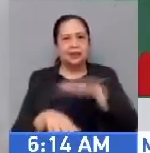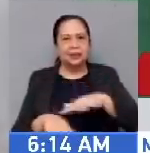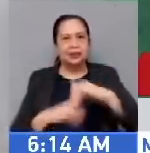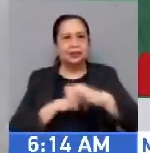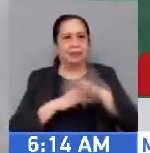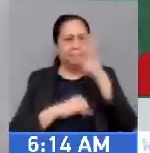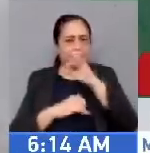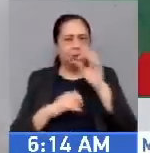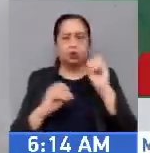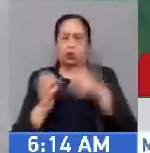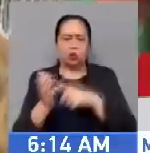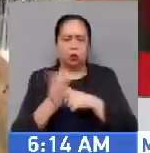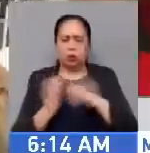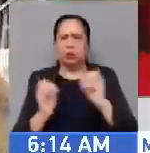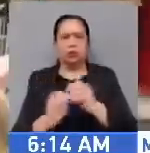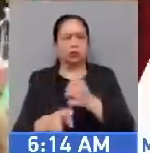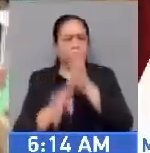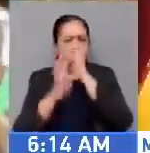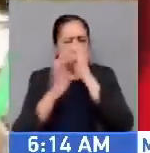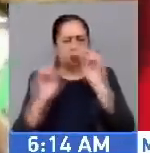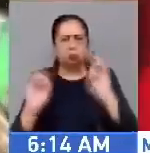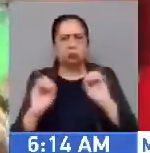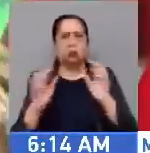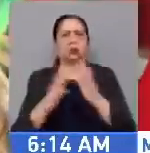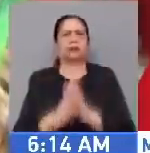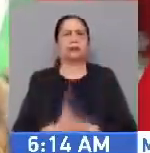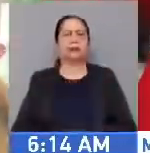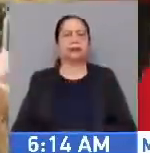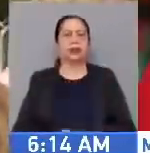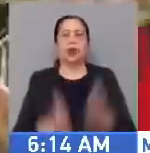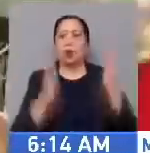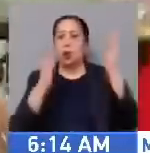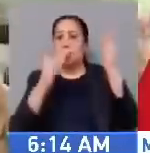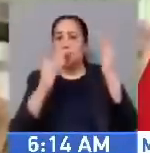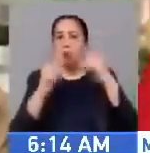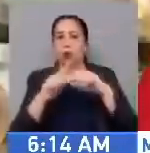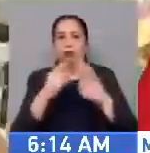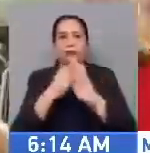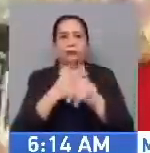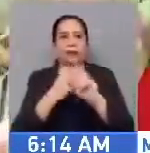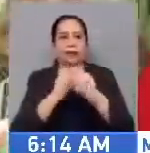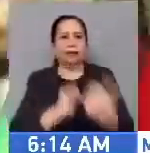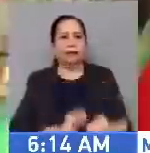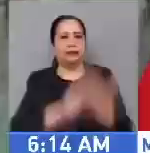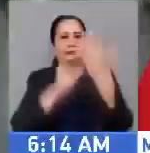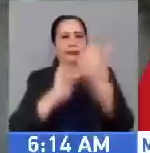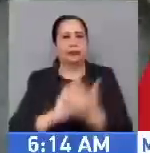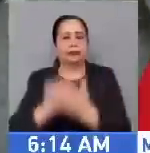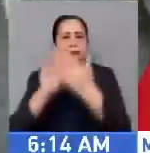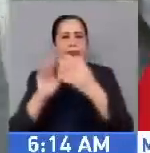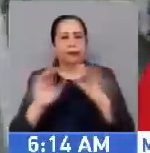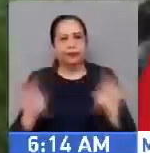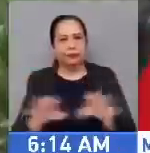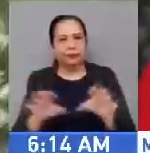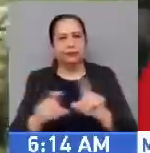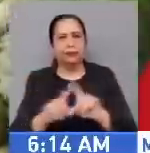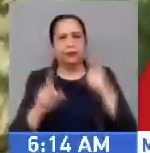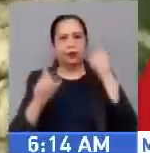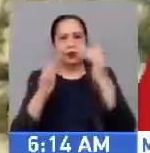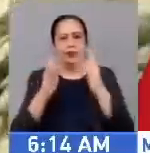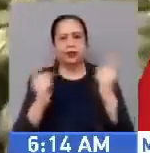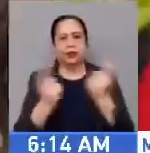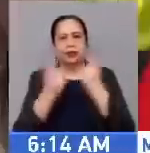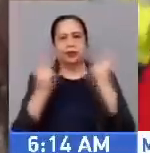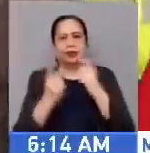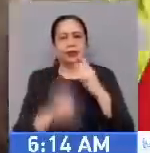no restrictions. Inaasahan ang pagbabalik ng face-to-face na mga aktibidad para sa selebrasyon ng Kadayawan Festival